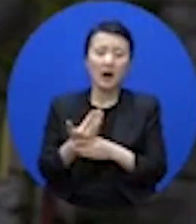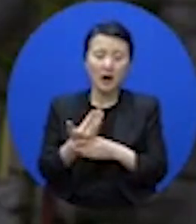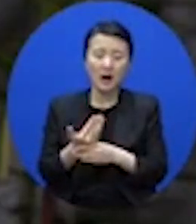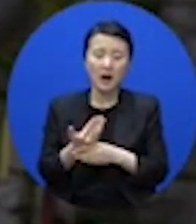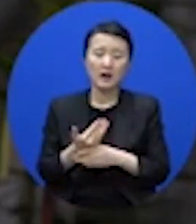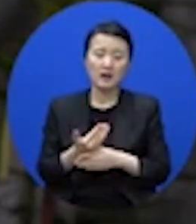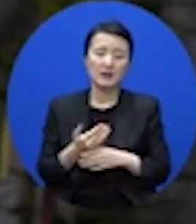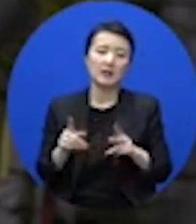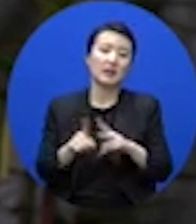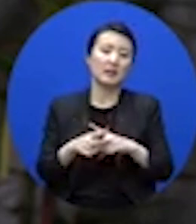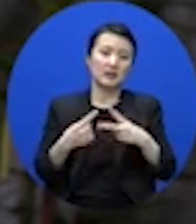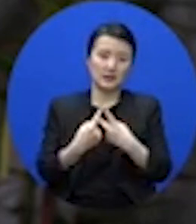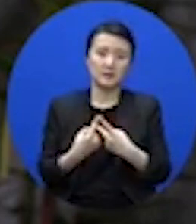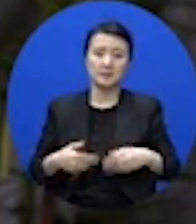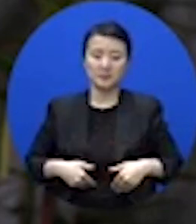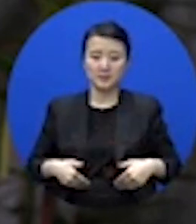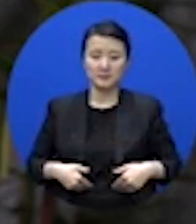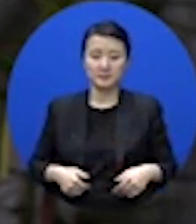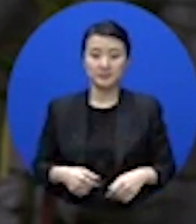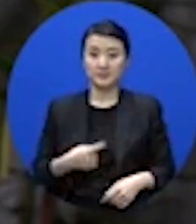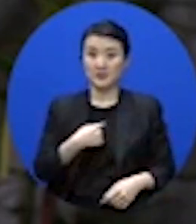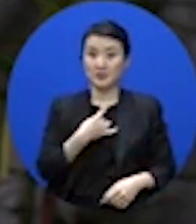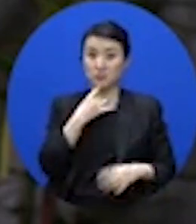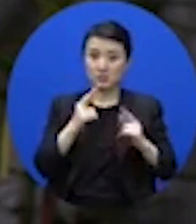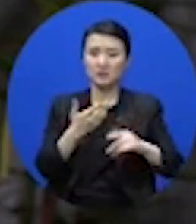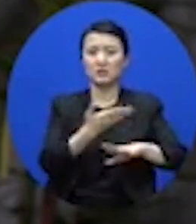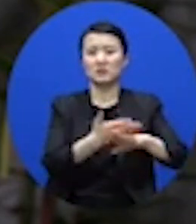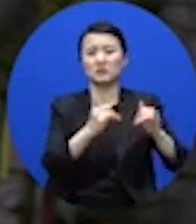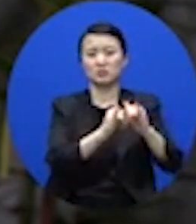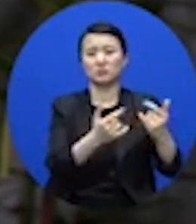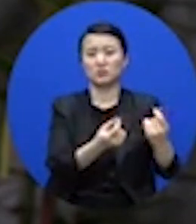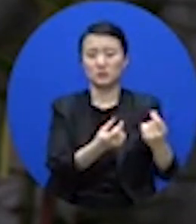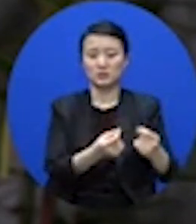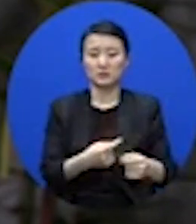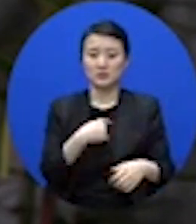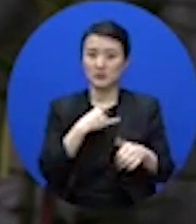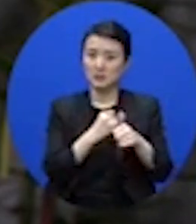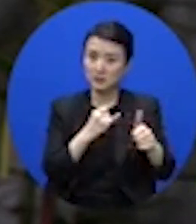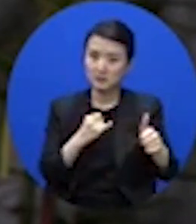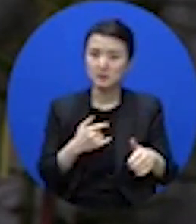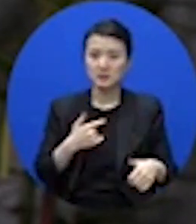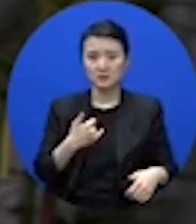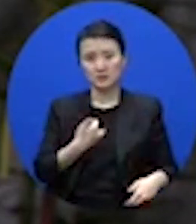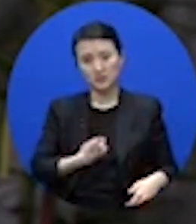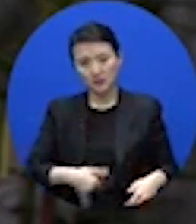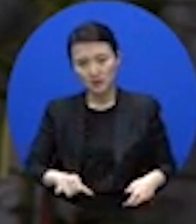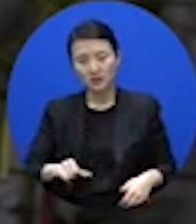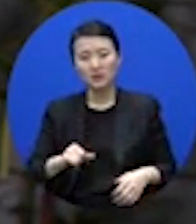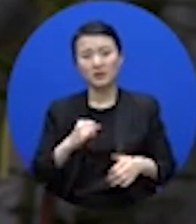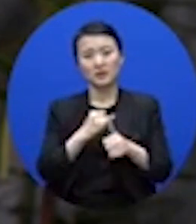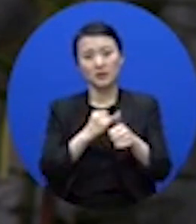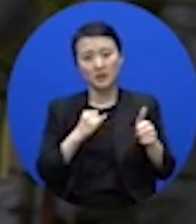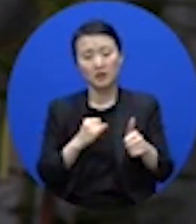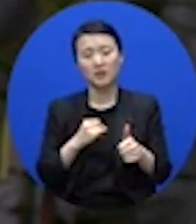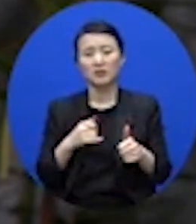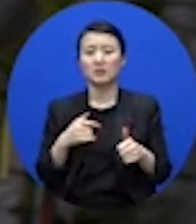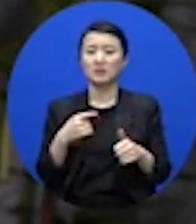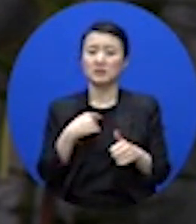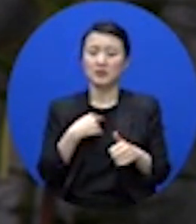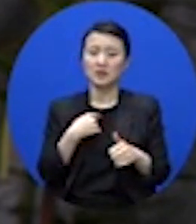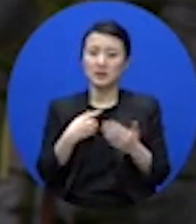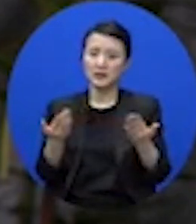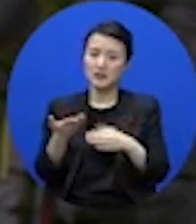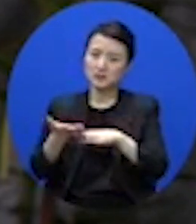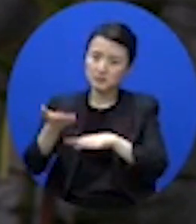그리고 나만 그런가요? 남은 안 그런가요? 내 신랑, 내 자녀, 내 남편, 내 상사, 내